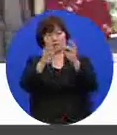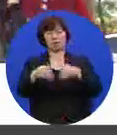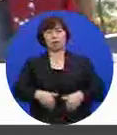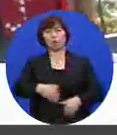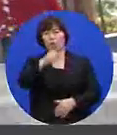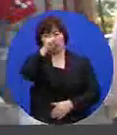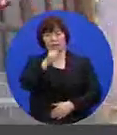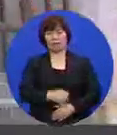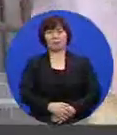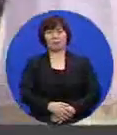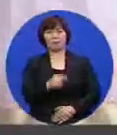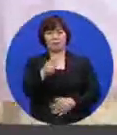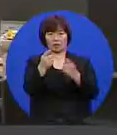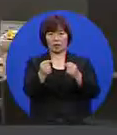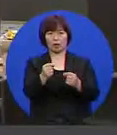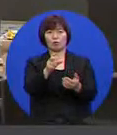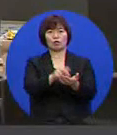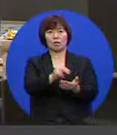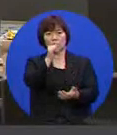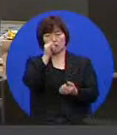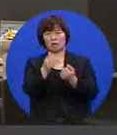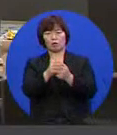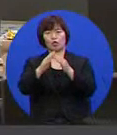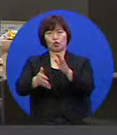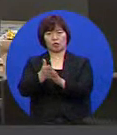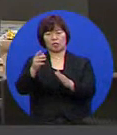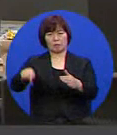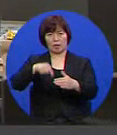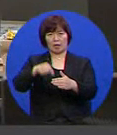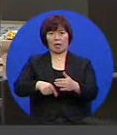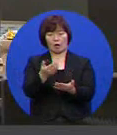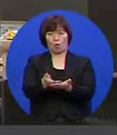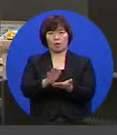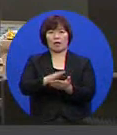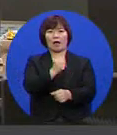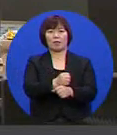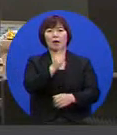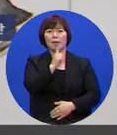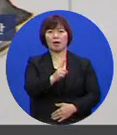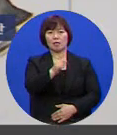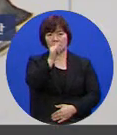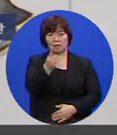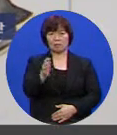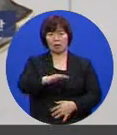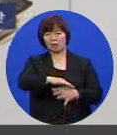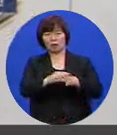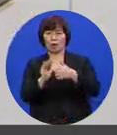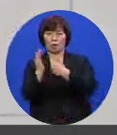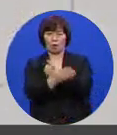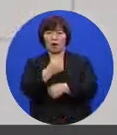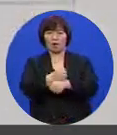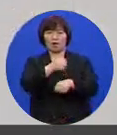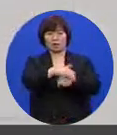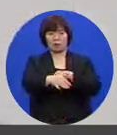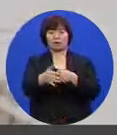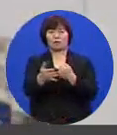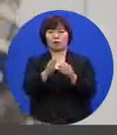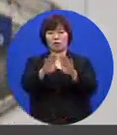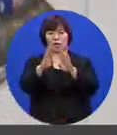같아요. 이런 점이 문제가 되자 전주시는 이달까지 공사를 끝내겠다고 했지만 설계를 보완한다며